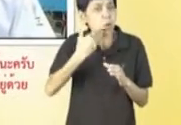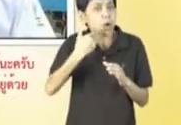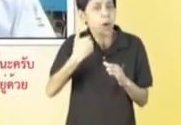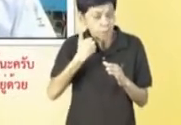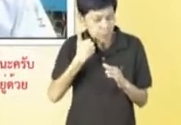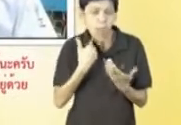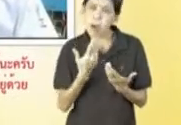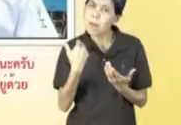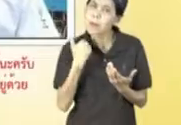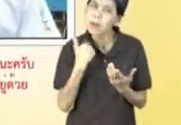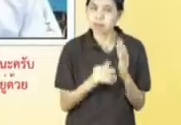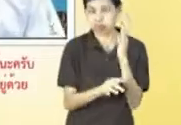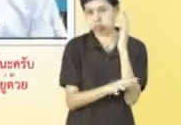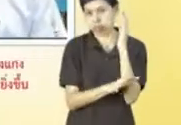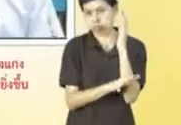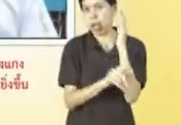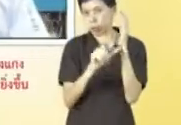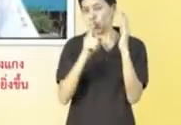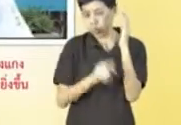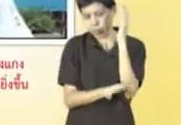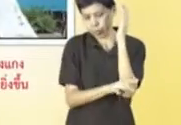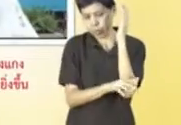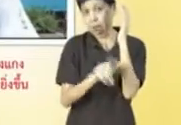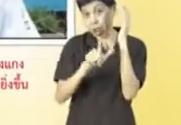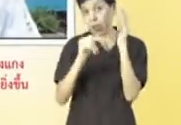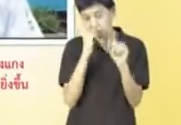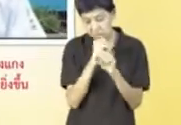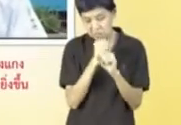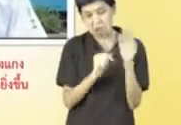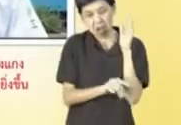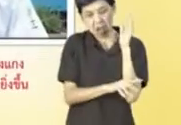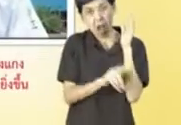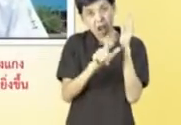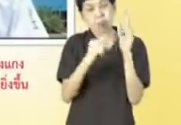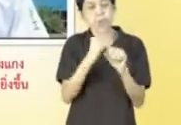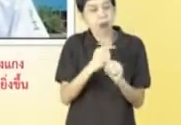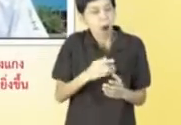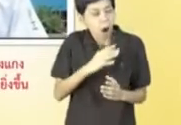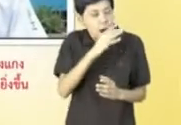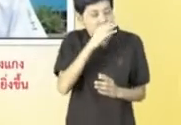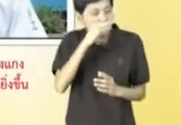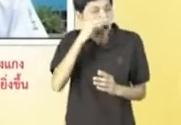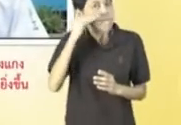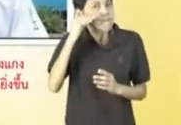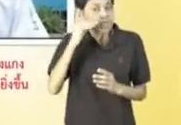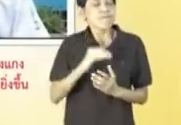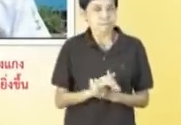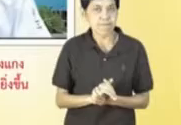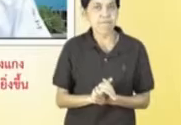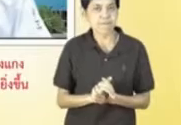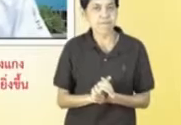จะต้องมีส่วนผสมของกระชายอยู่ด้วยนะฮ ะ เพราะว่ากระชายเนี่ยจะทำให้แกงเนี่ยมีรสชาติหอมนะฮะแล้ว